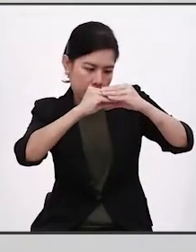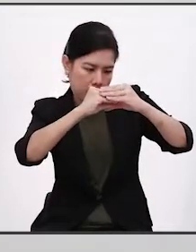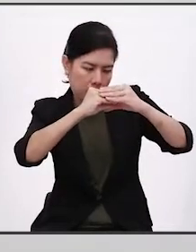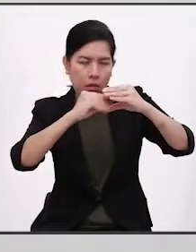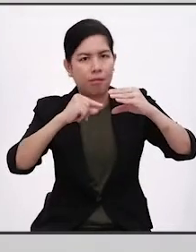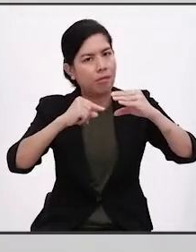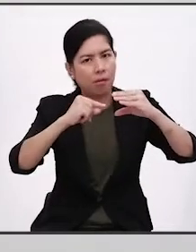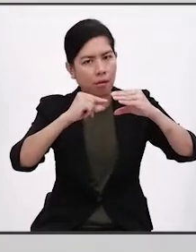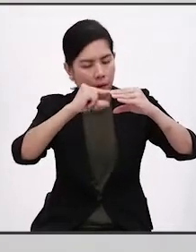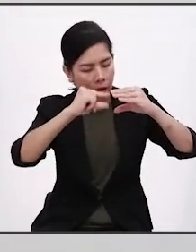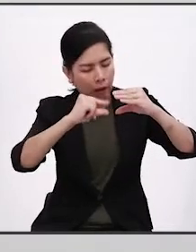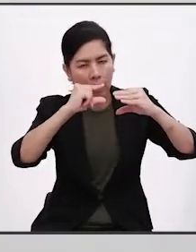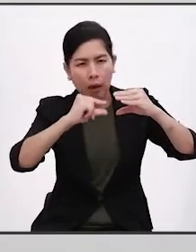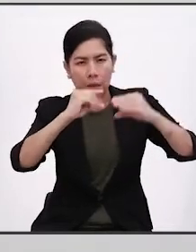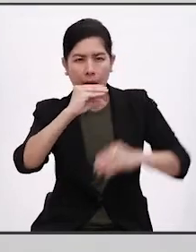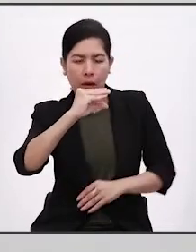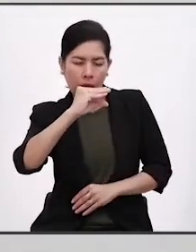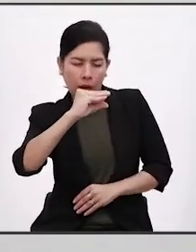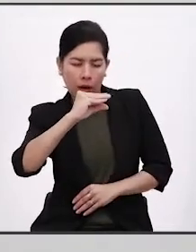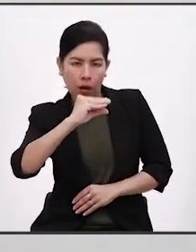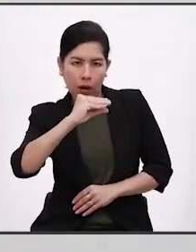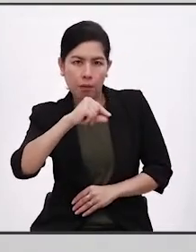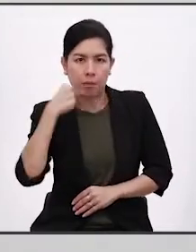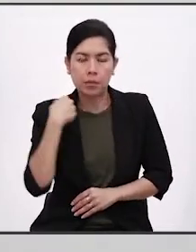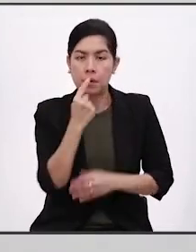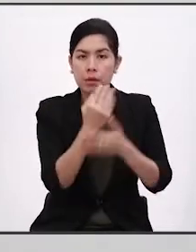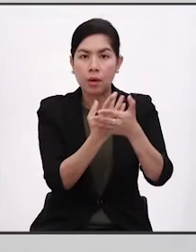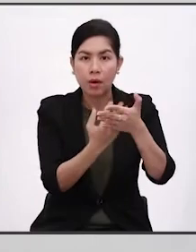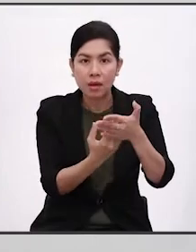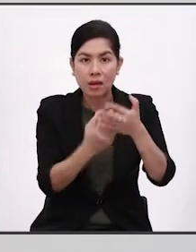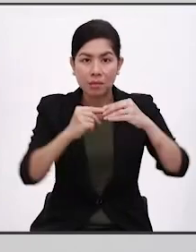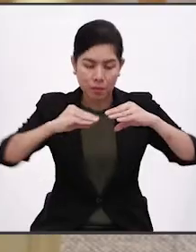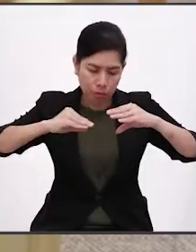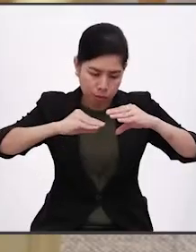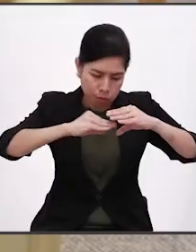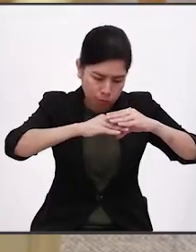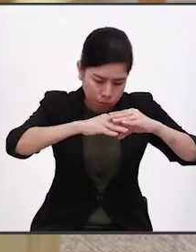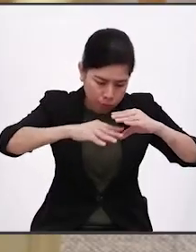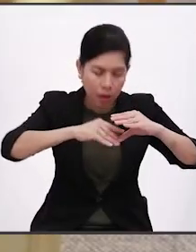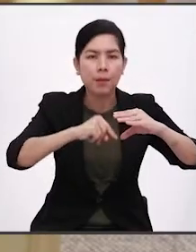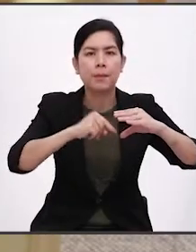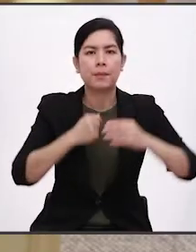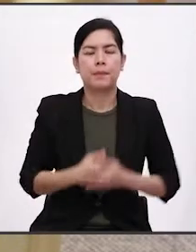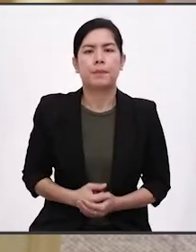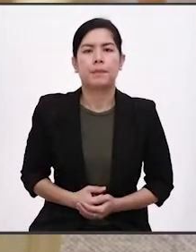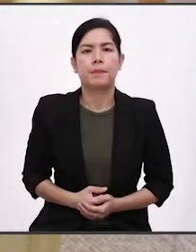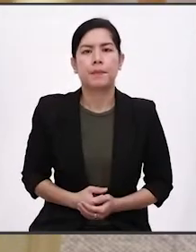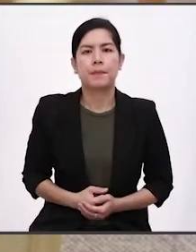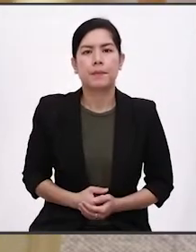ยในช่วงนั ้ น เลือดมันก็ยังพอไปเลี้ยงได้ขยายออกมันก็ไม่มีการติดตันเท่าไหร่นะครับค